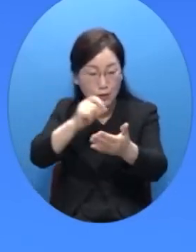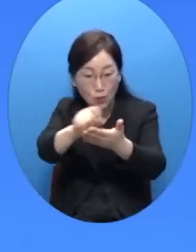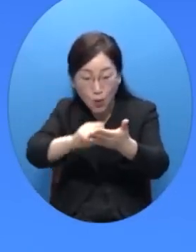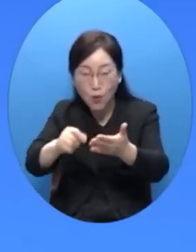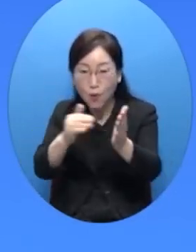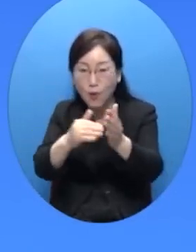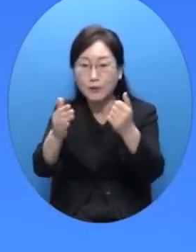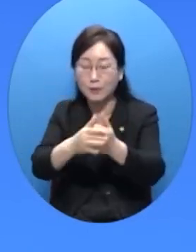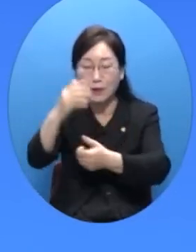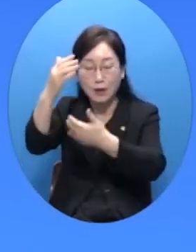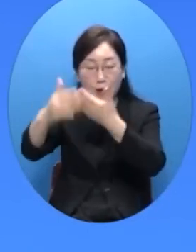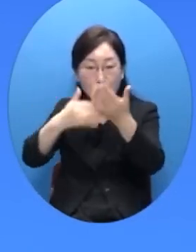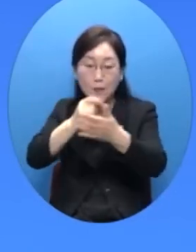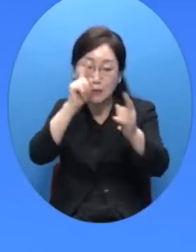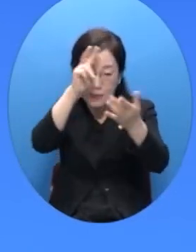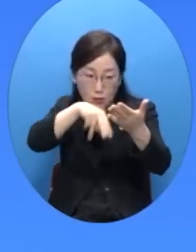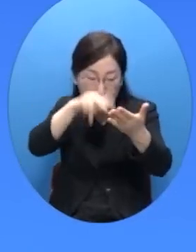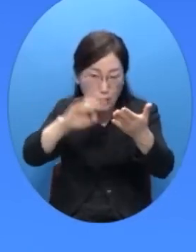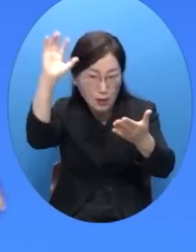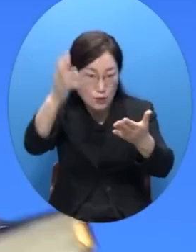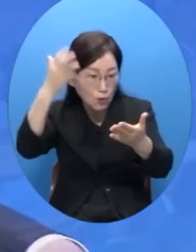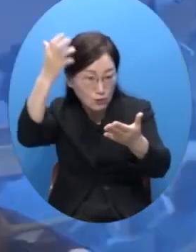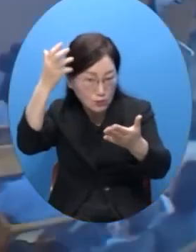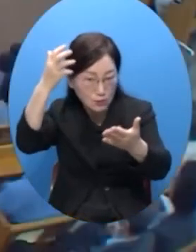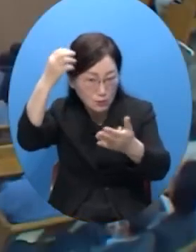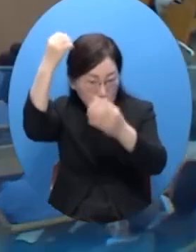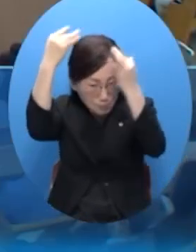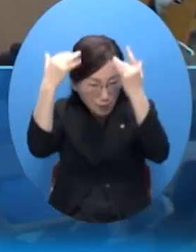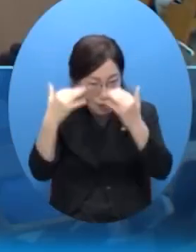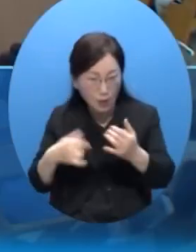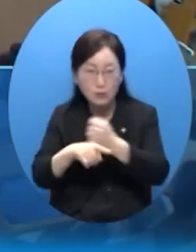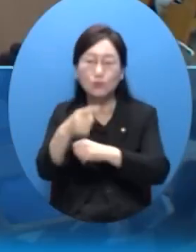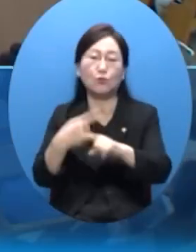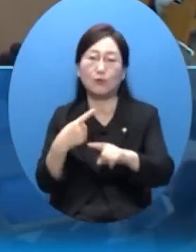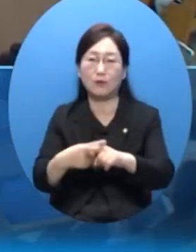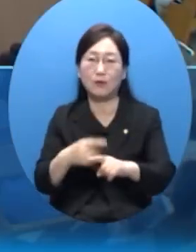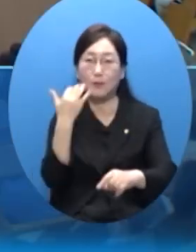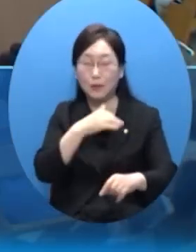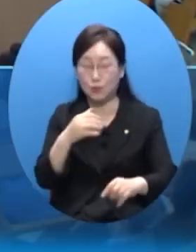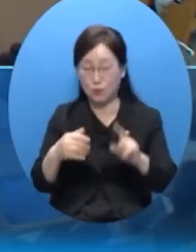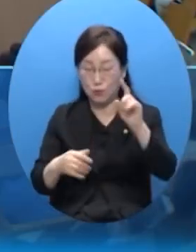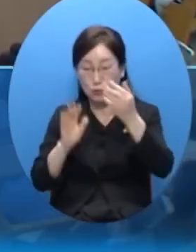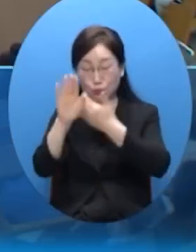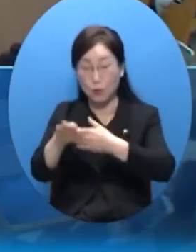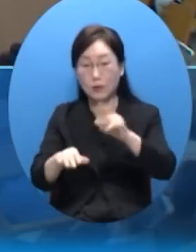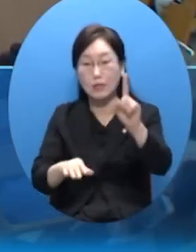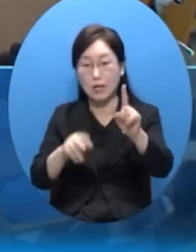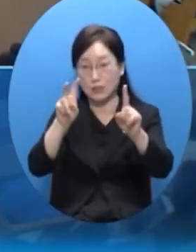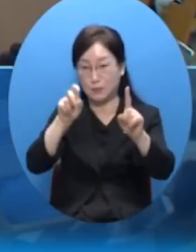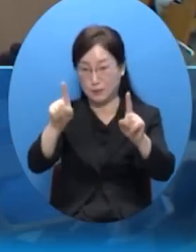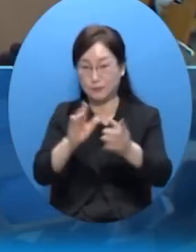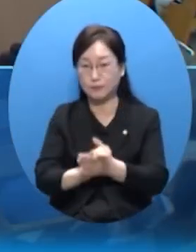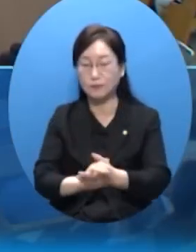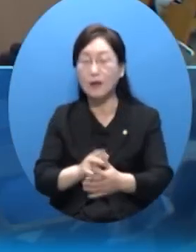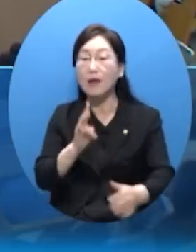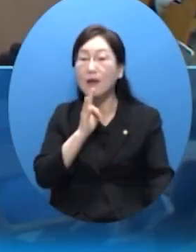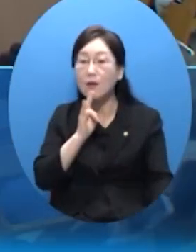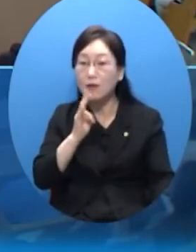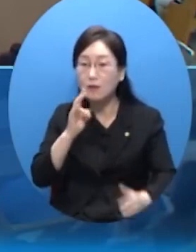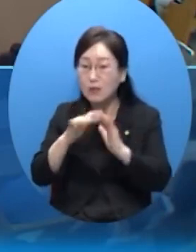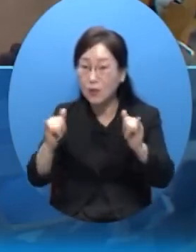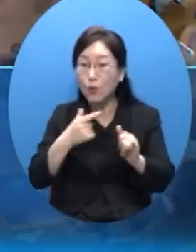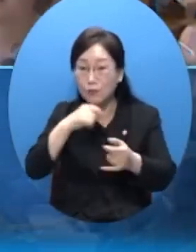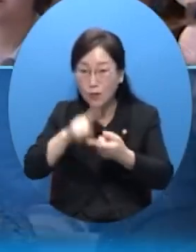우리에게 거룩한 꿈이 주어지게 되는 것입니다. 베드로서 1장 21절을 말씀합니다. 예언은 언제든지 사람의 뜻으로 낸 것이